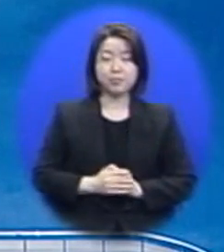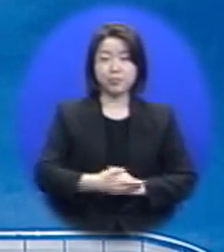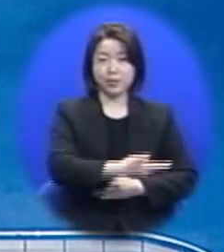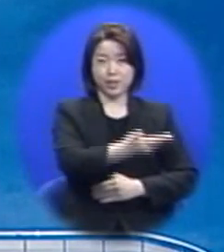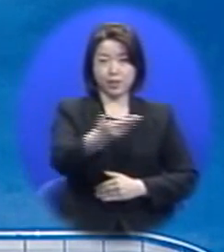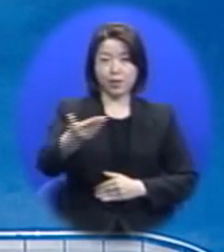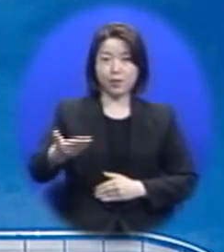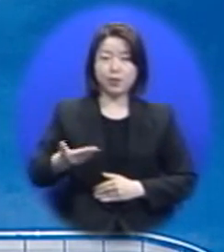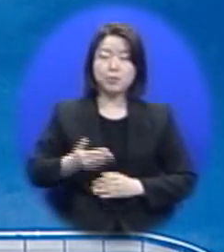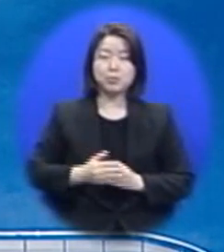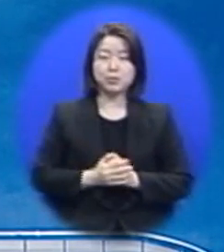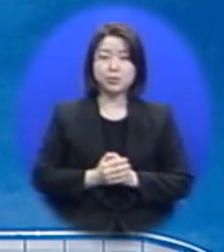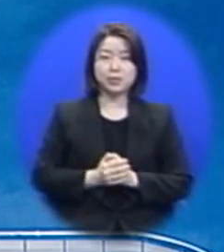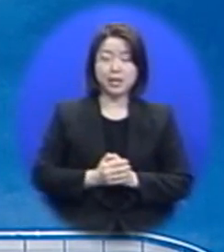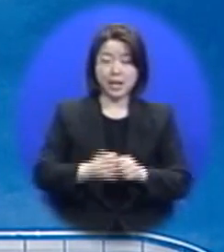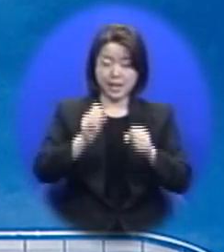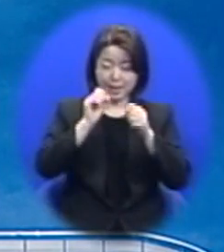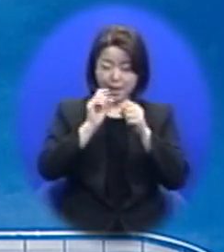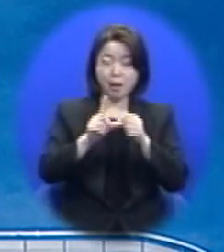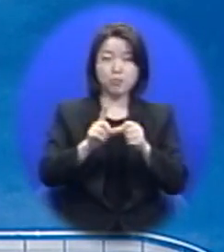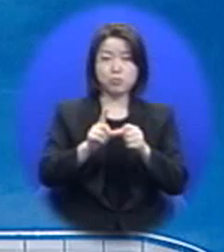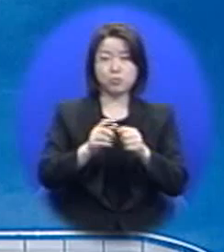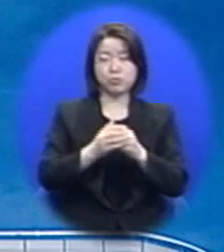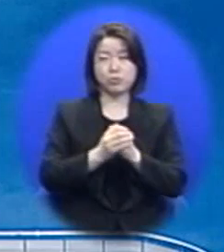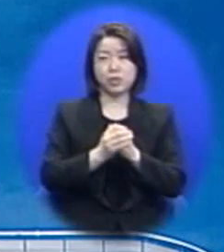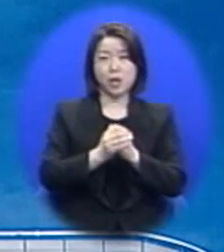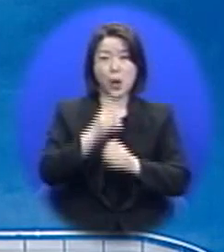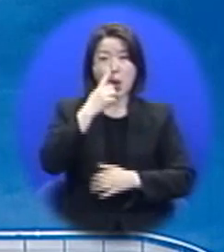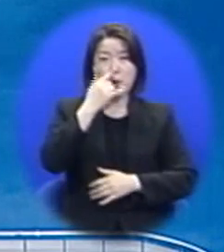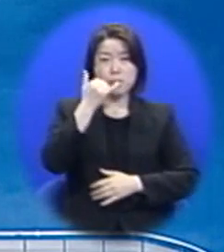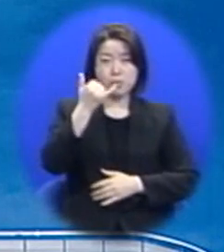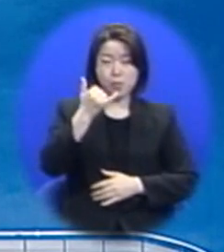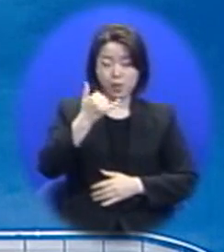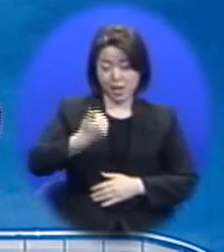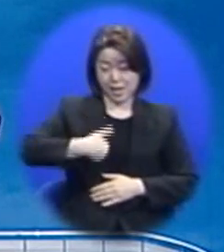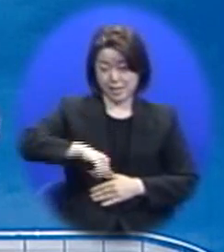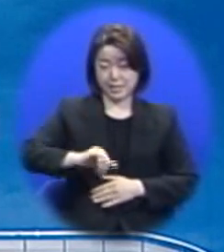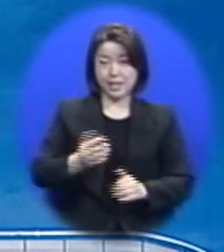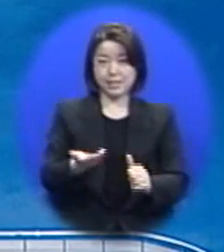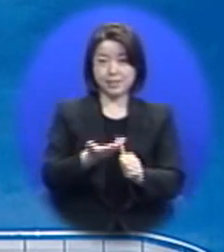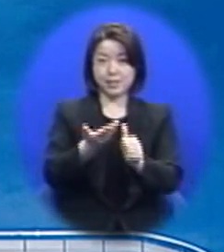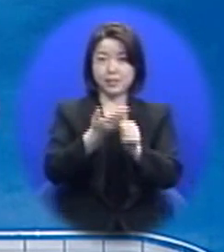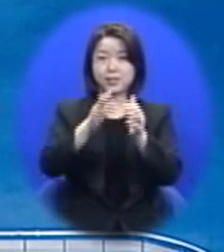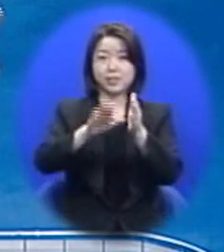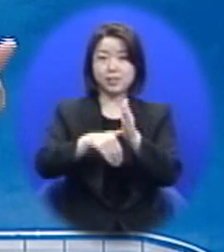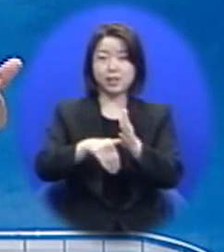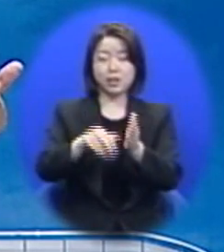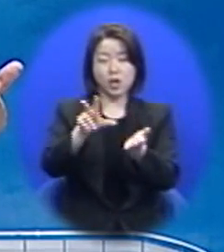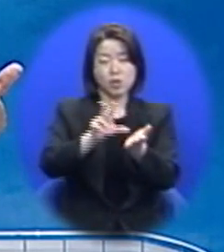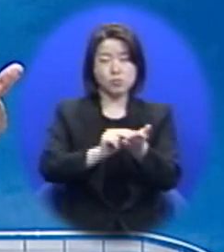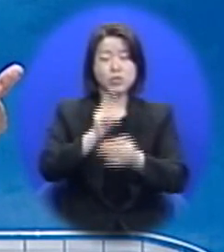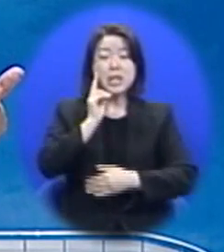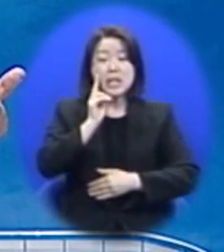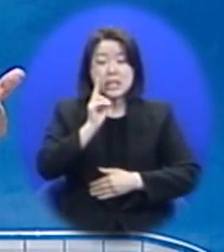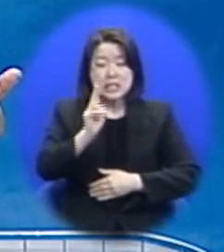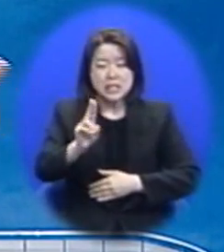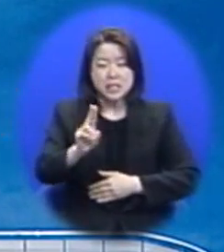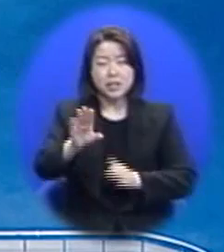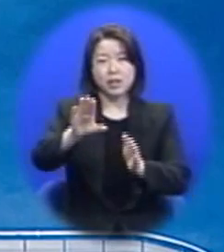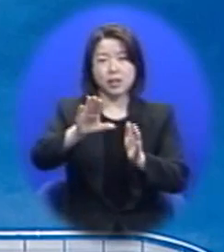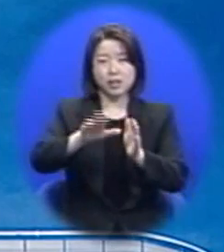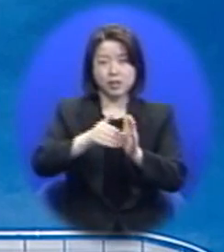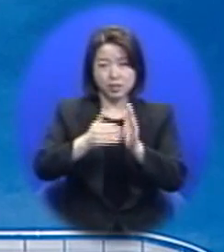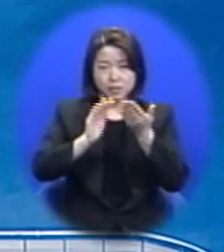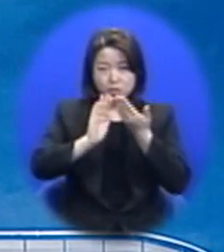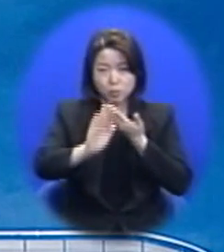여러분, 대부분의 부모들이 자녀를 기를 때 너무 문제가 심각해지고 난 다음에서야